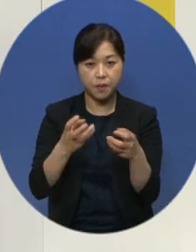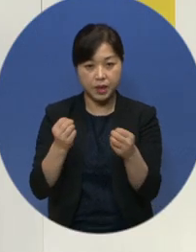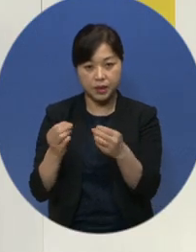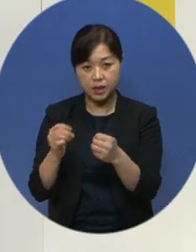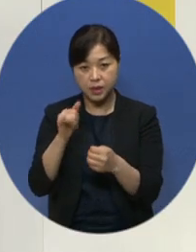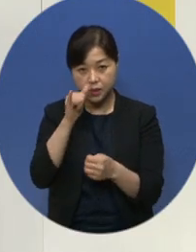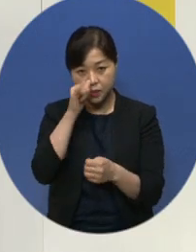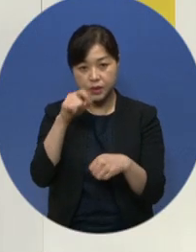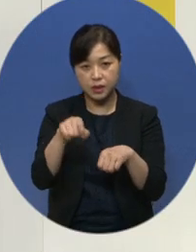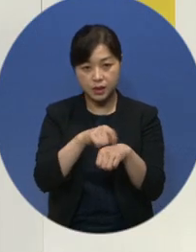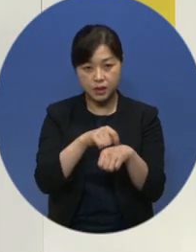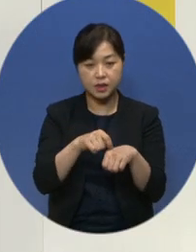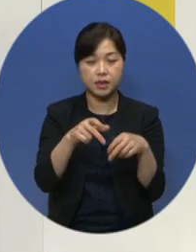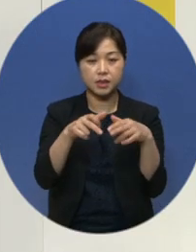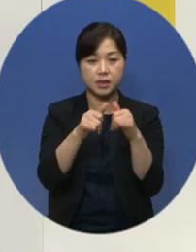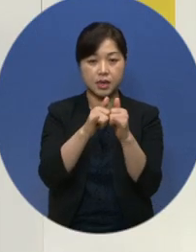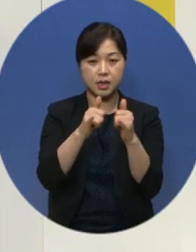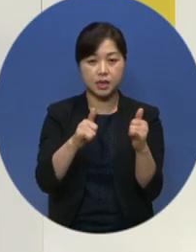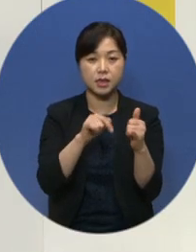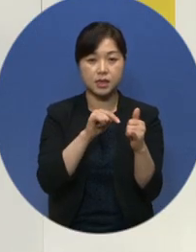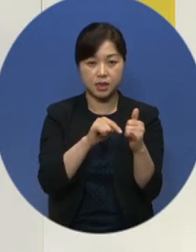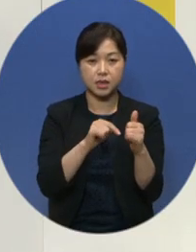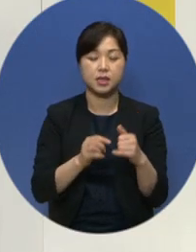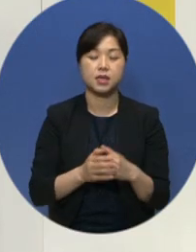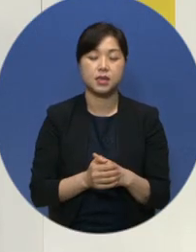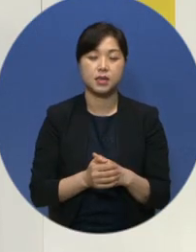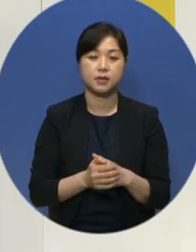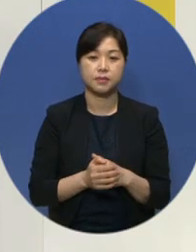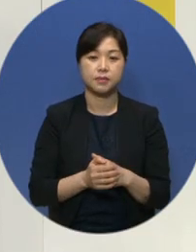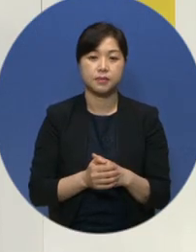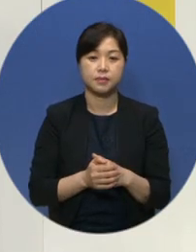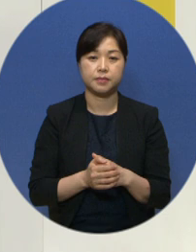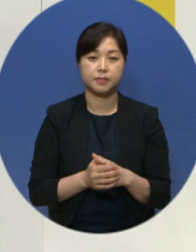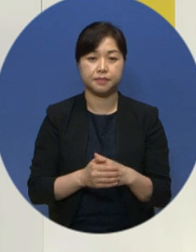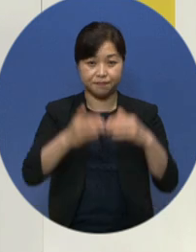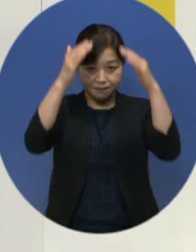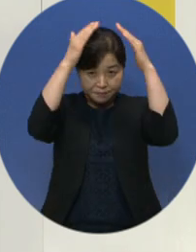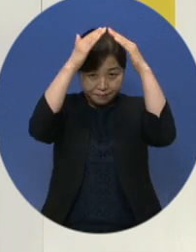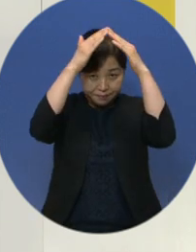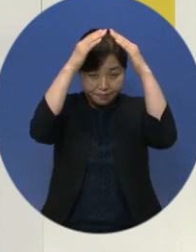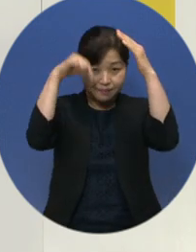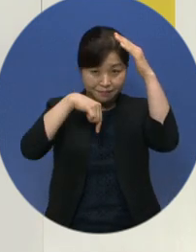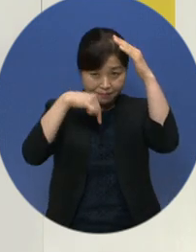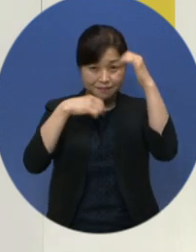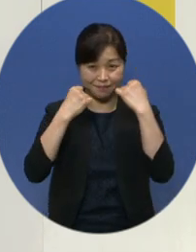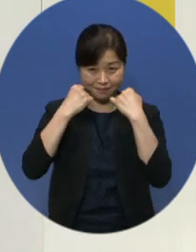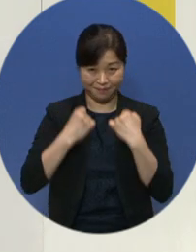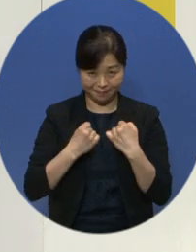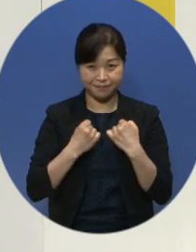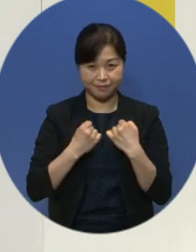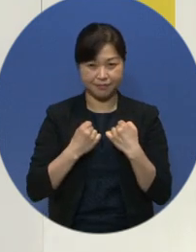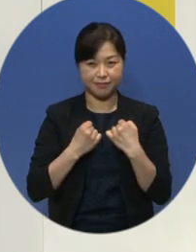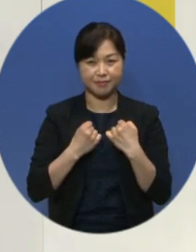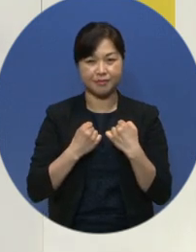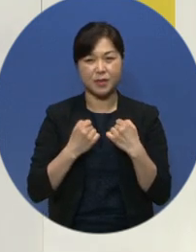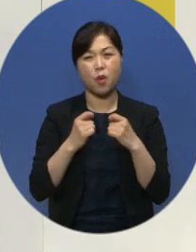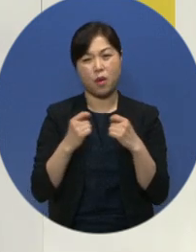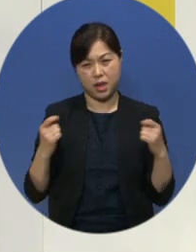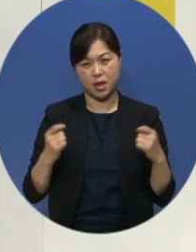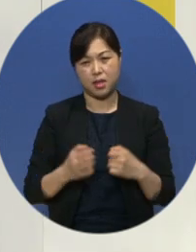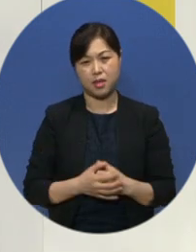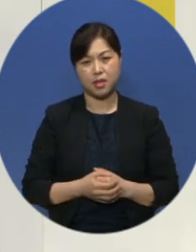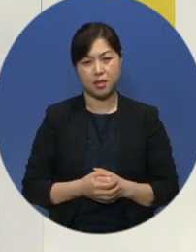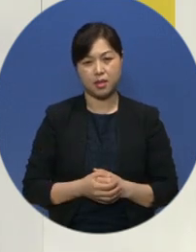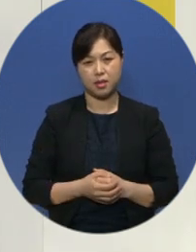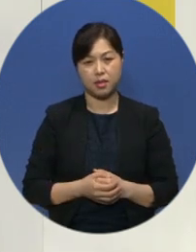특히나 이제 그 장애인들은 어 집에 있는 시간이 좀 많이 있는 분들이 있으시기 때문에 그렇죠 어